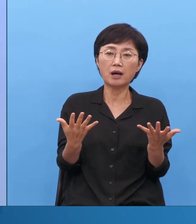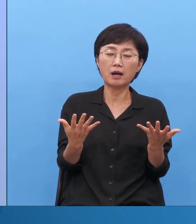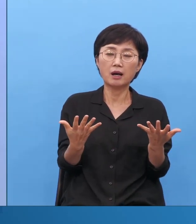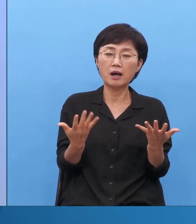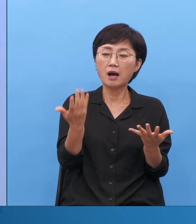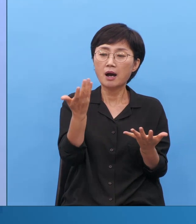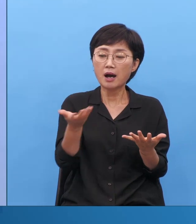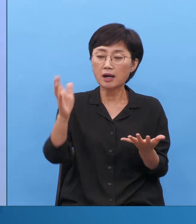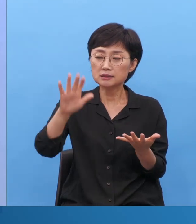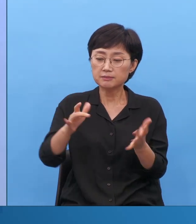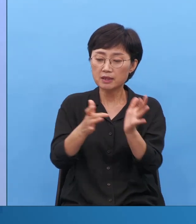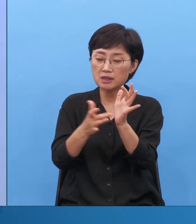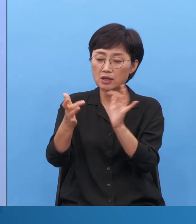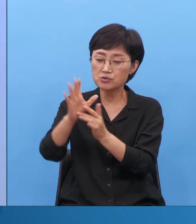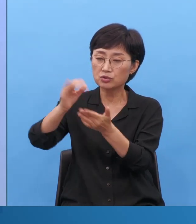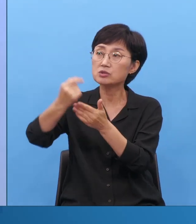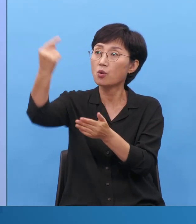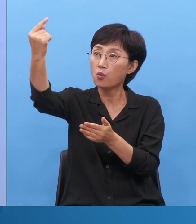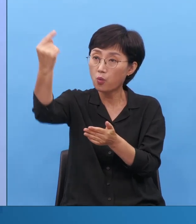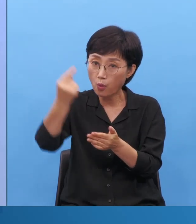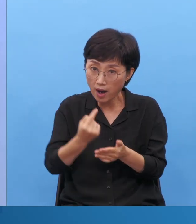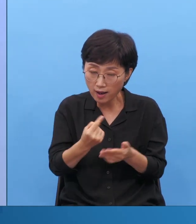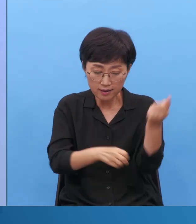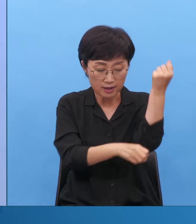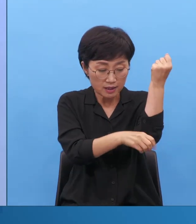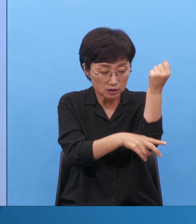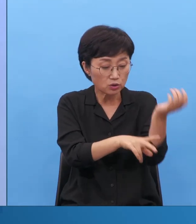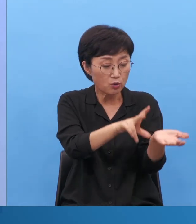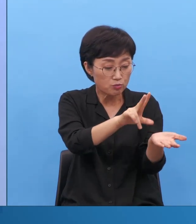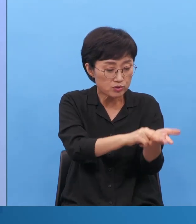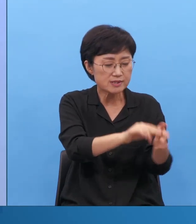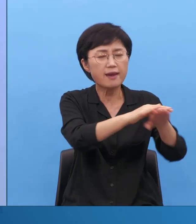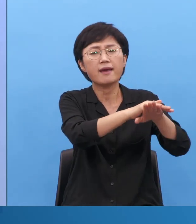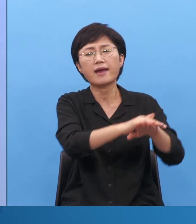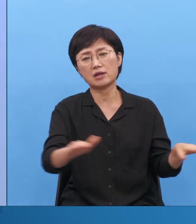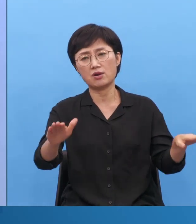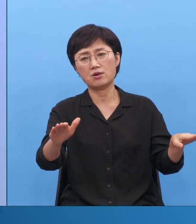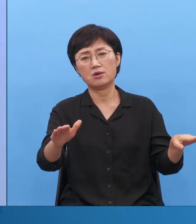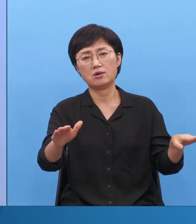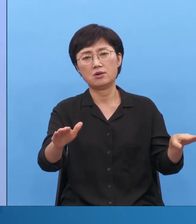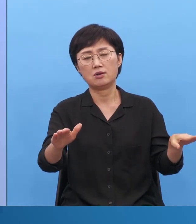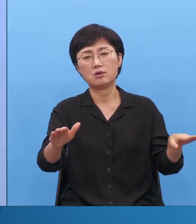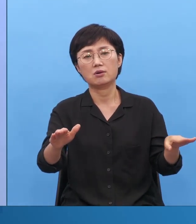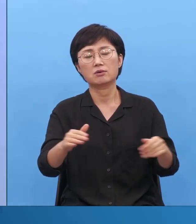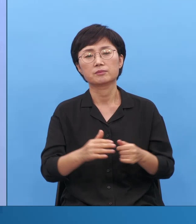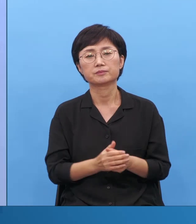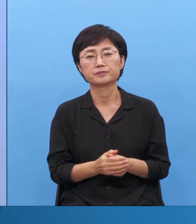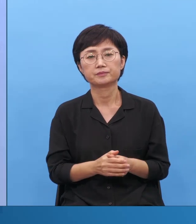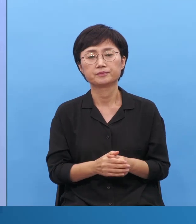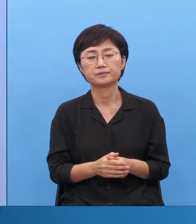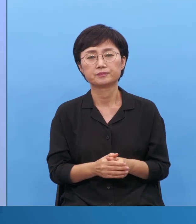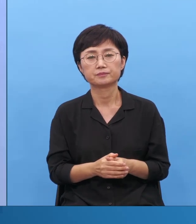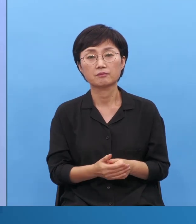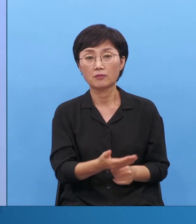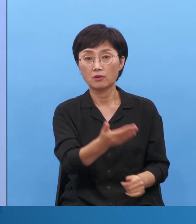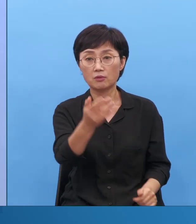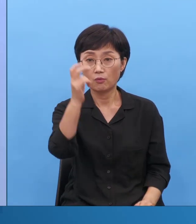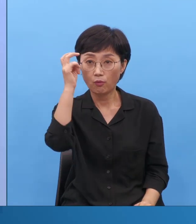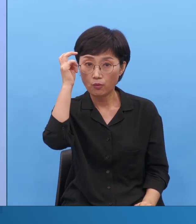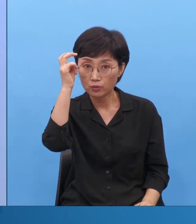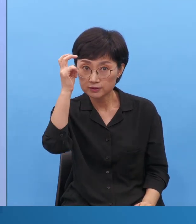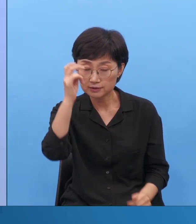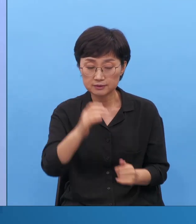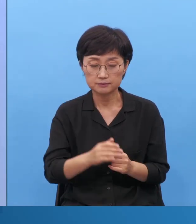that Christ, He restores the source and He destroys all impossibilities. 여러분 혹시